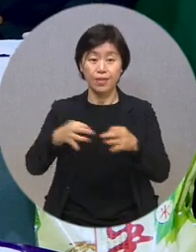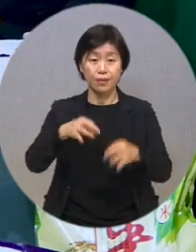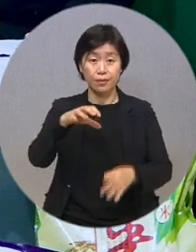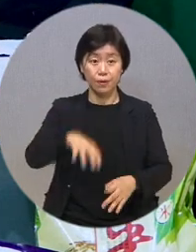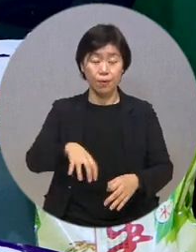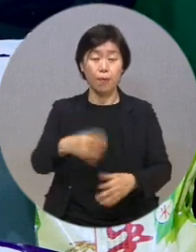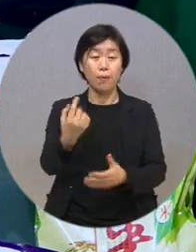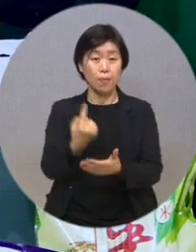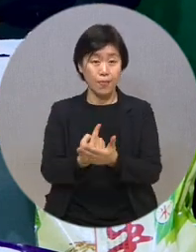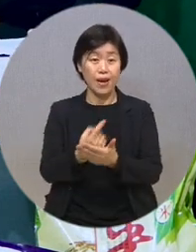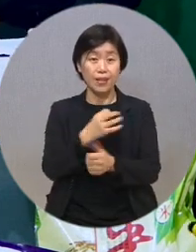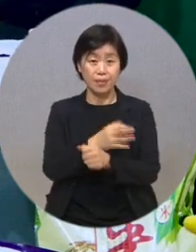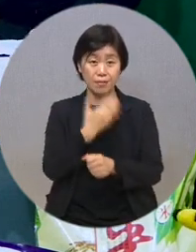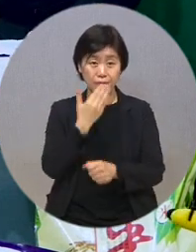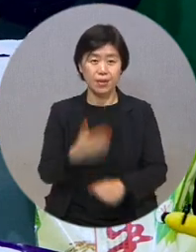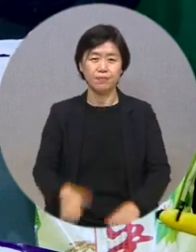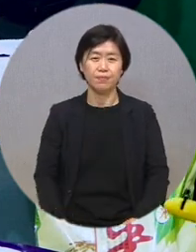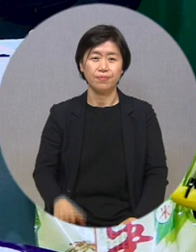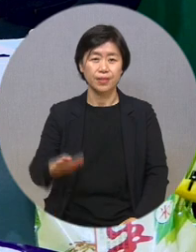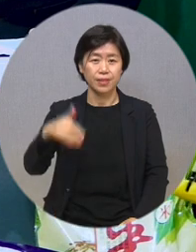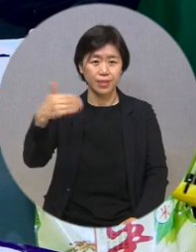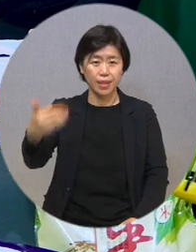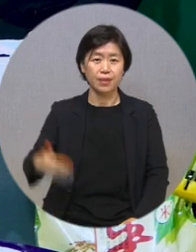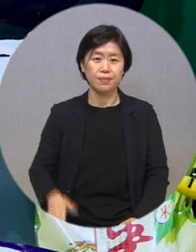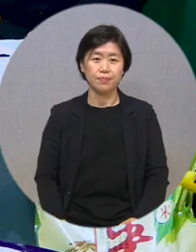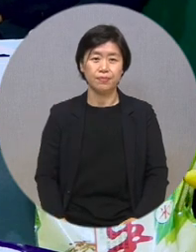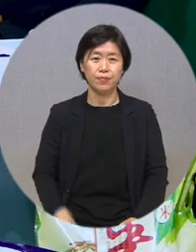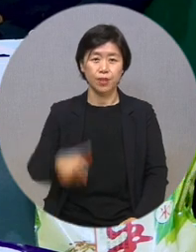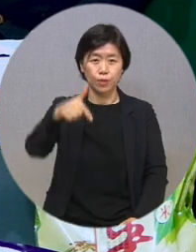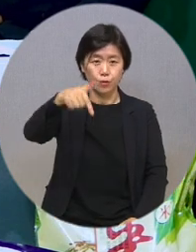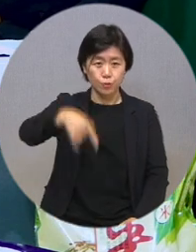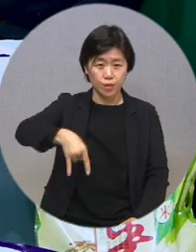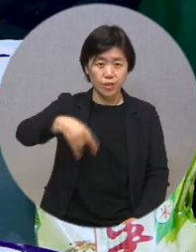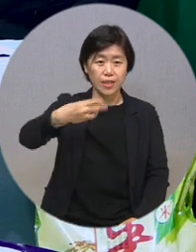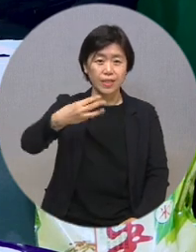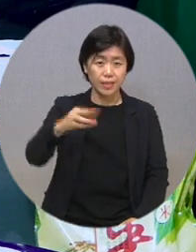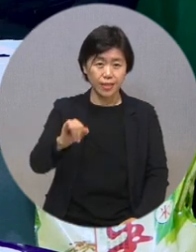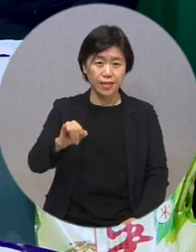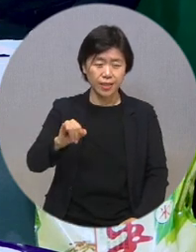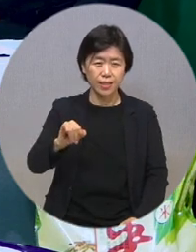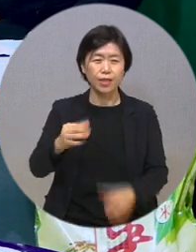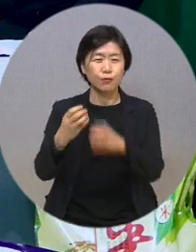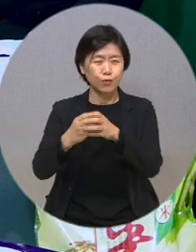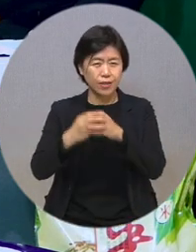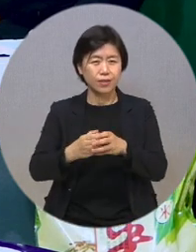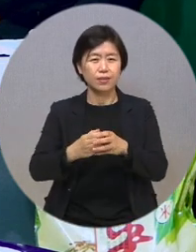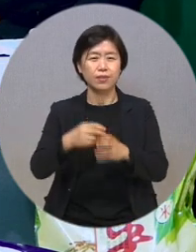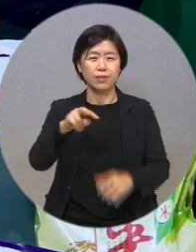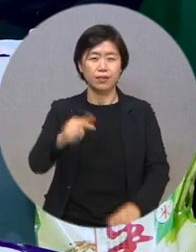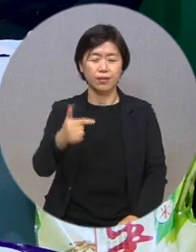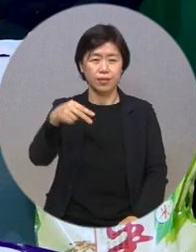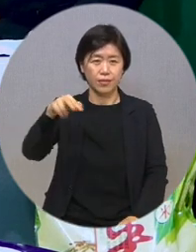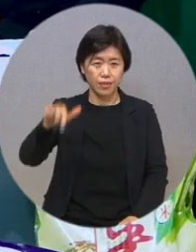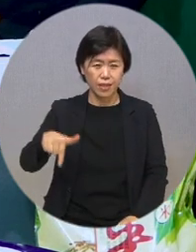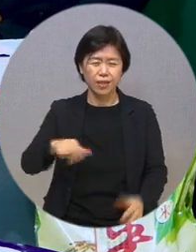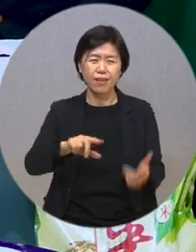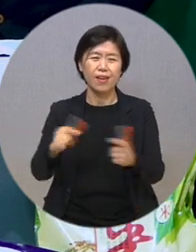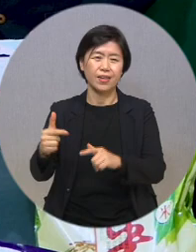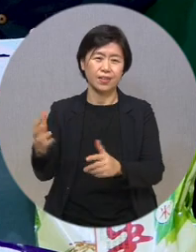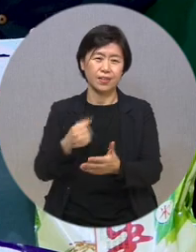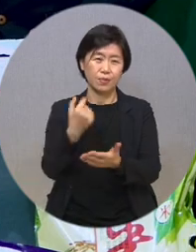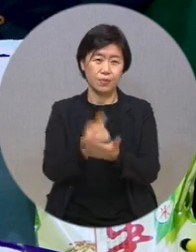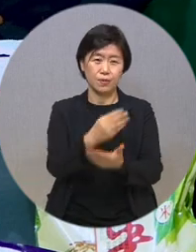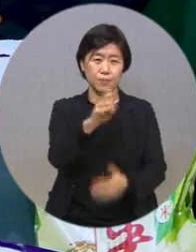해맑은 팜 농업회사법인이지요. 귀리 쉐이크 선식 김부각을 들고 나오신 방홍기 영업